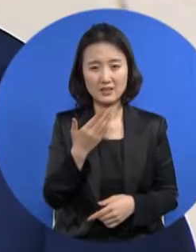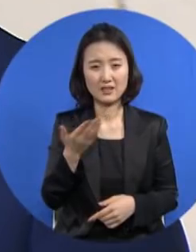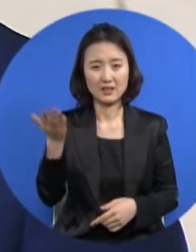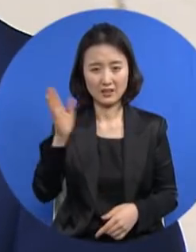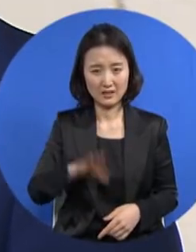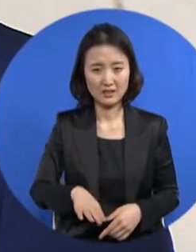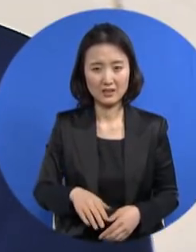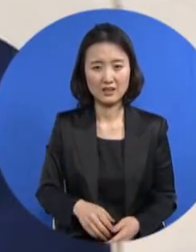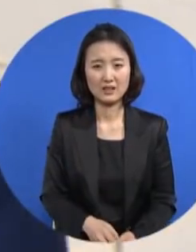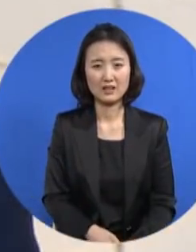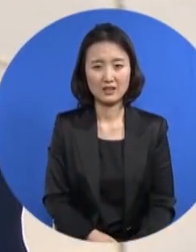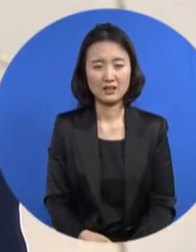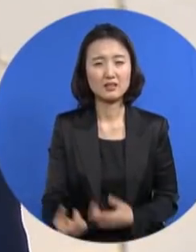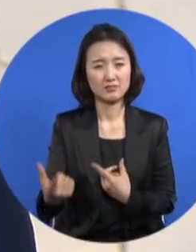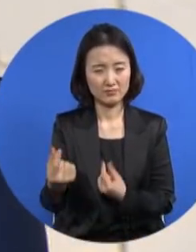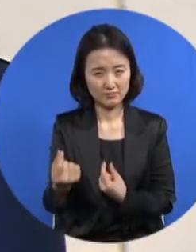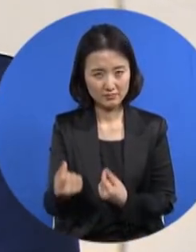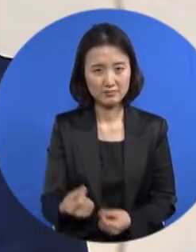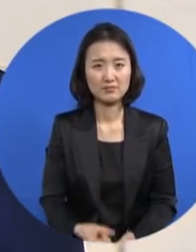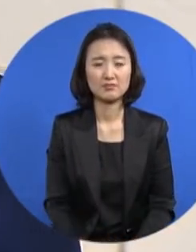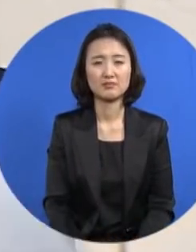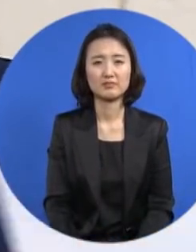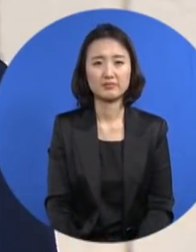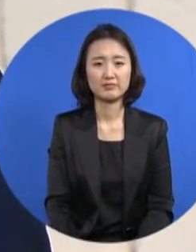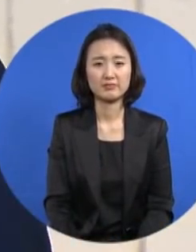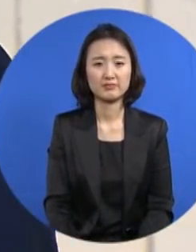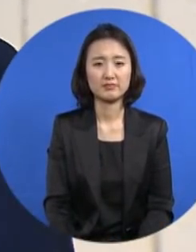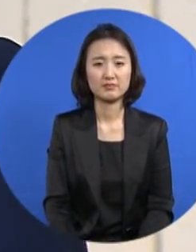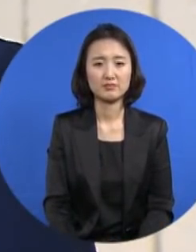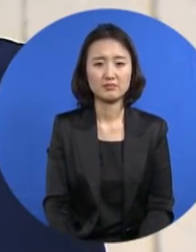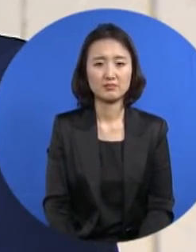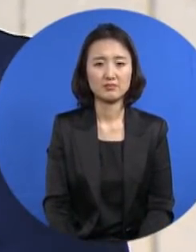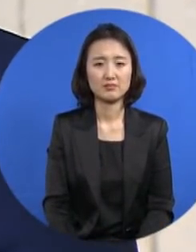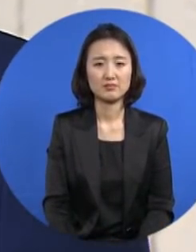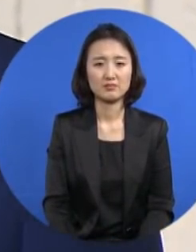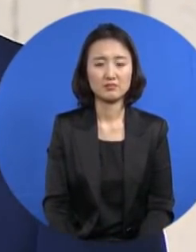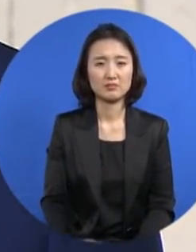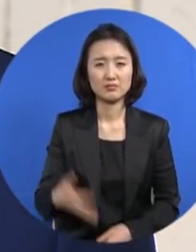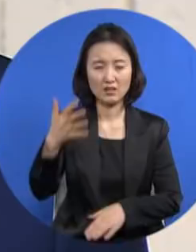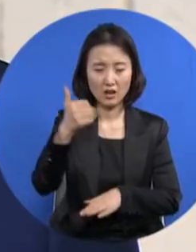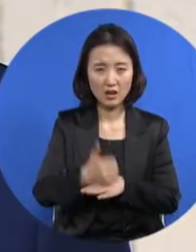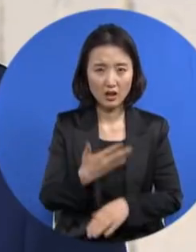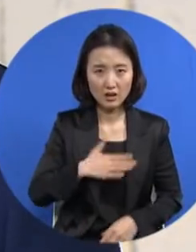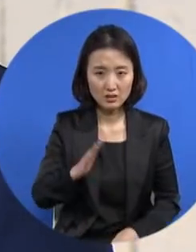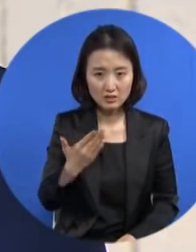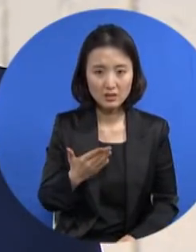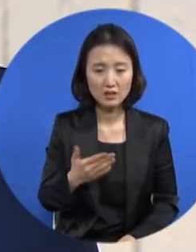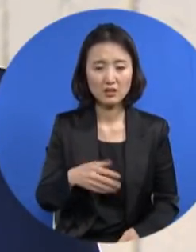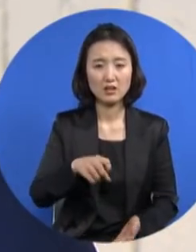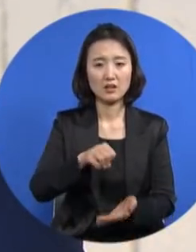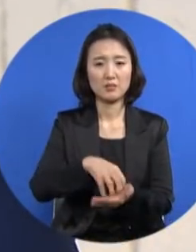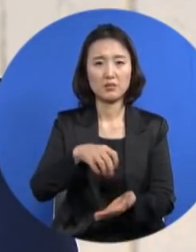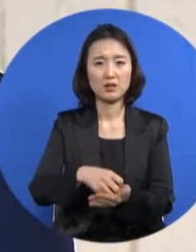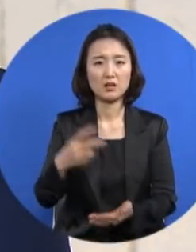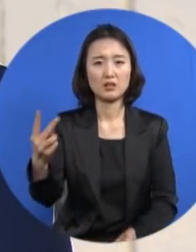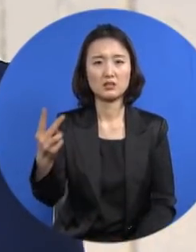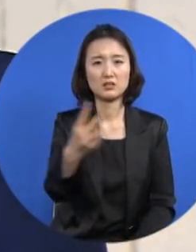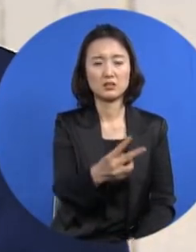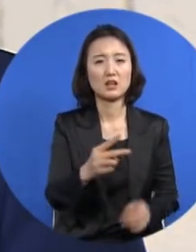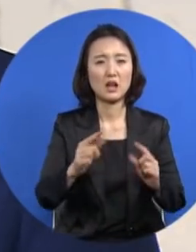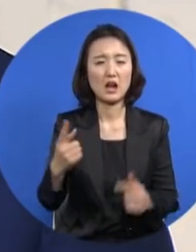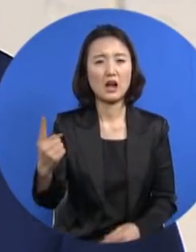그런데 그렇습니다. 제가 아주 한참 후에 알았어요. 단팥빵을 두 개씩 줬을 리가 없을 거라는